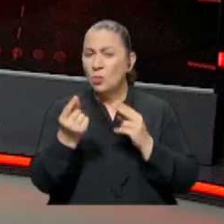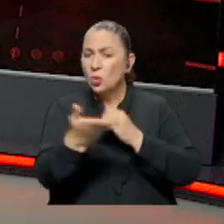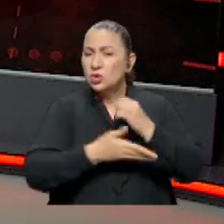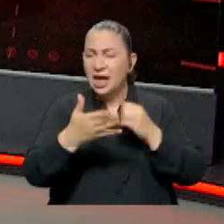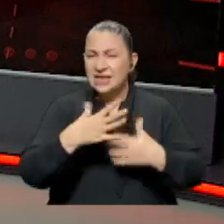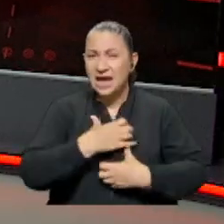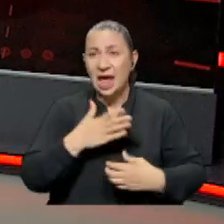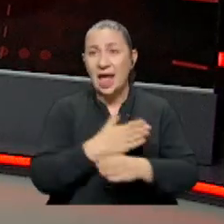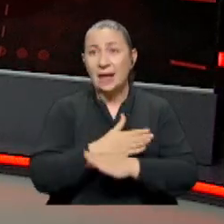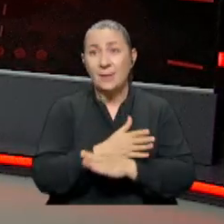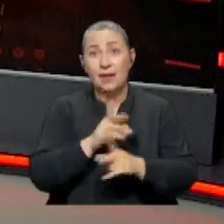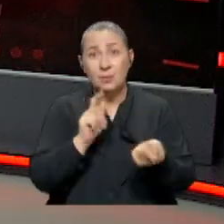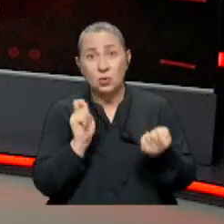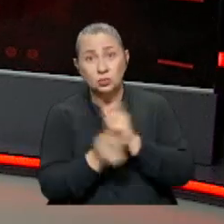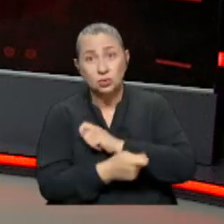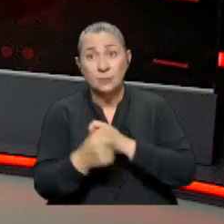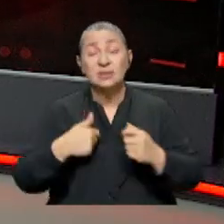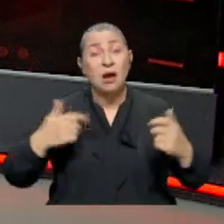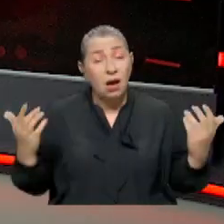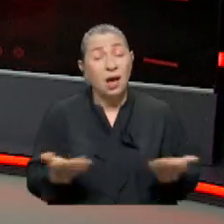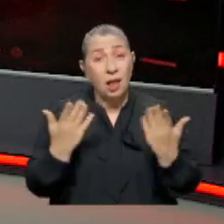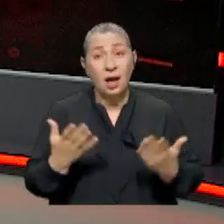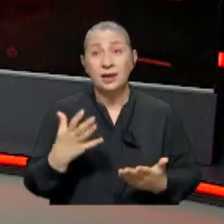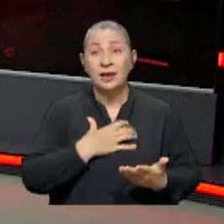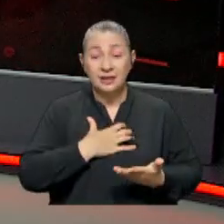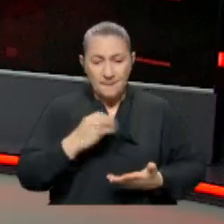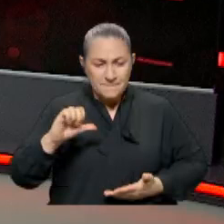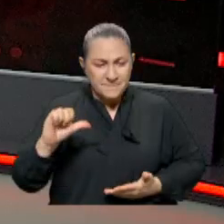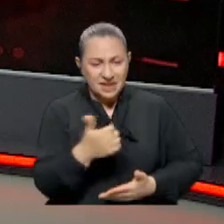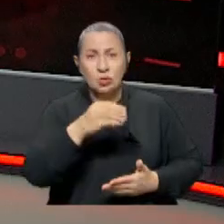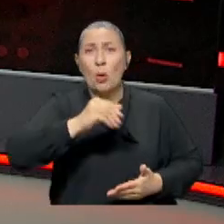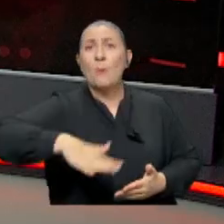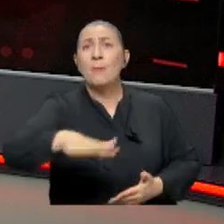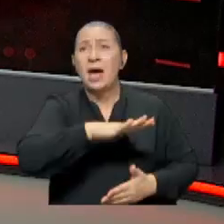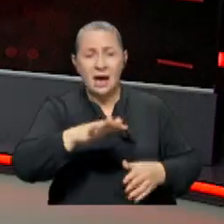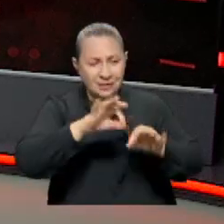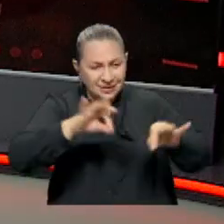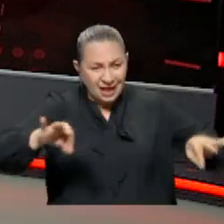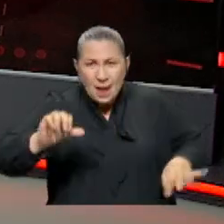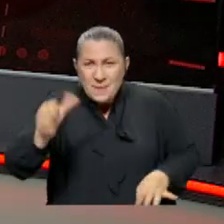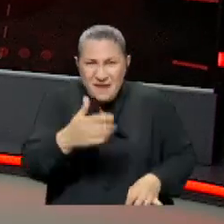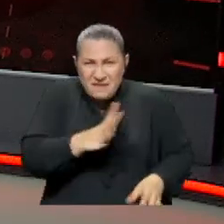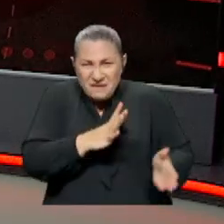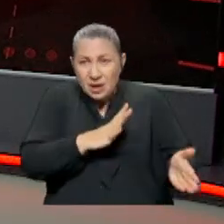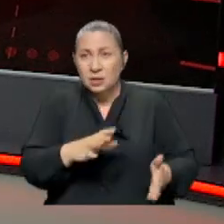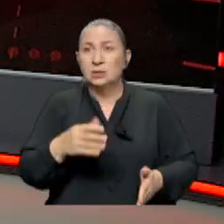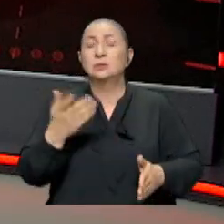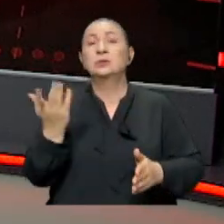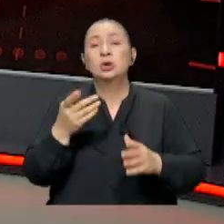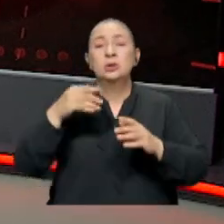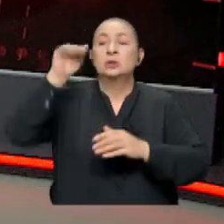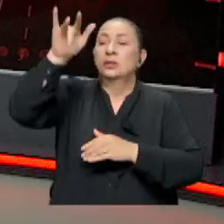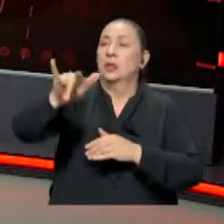krizi ekmek krizine dönüşüyor. Biz hala kendi verimli topraklarımızda üretim imkanı varken Sudan ve